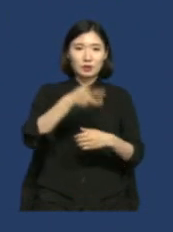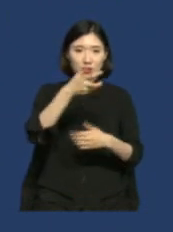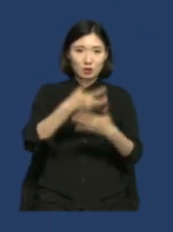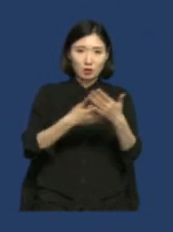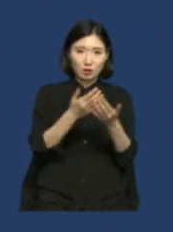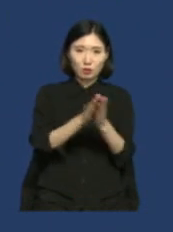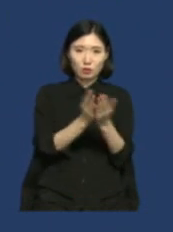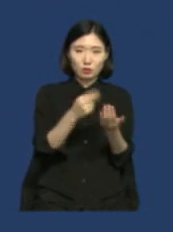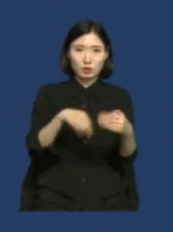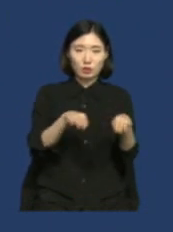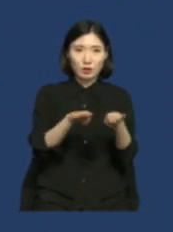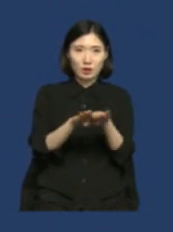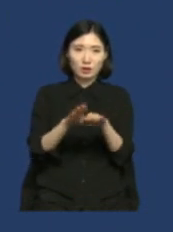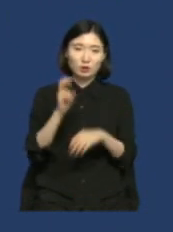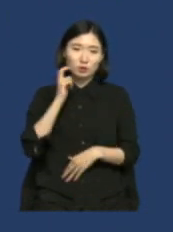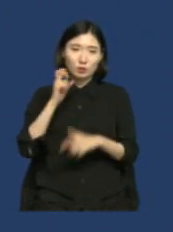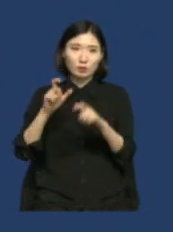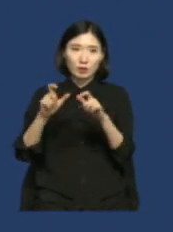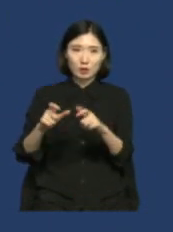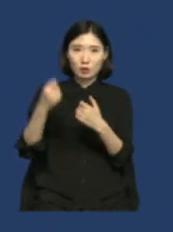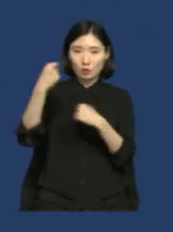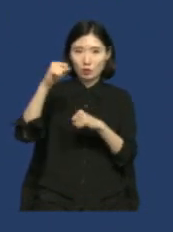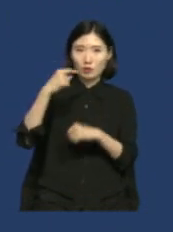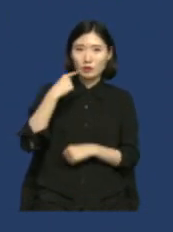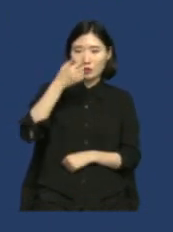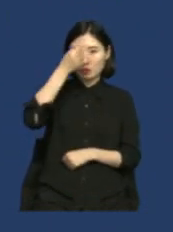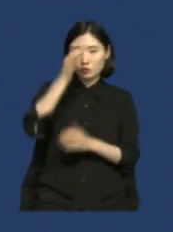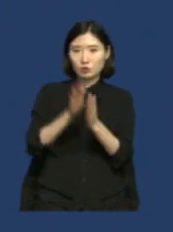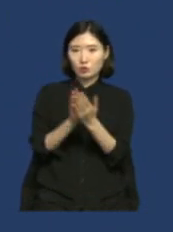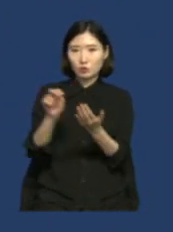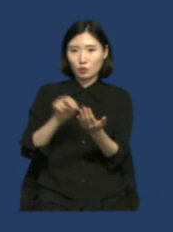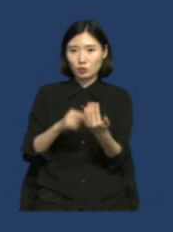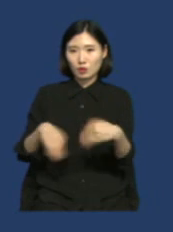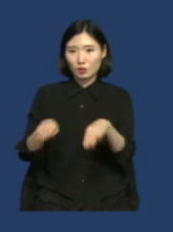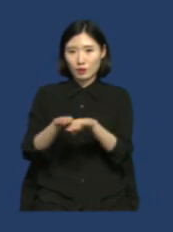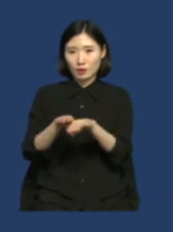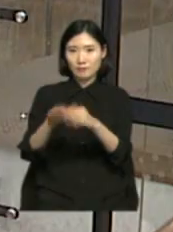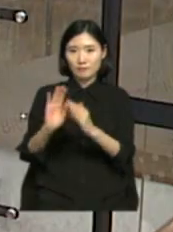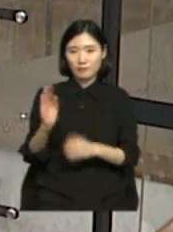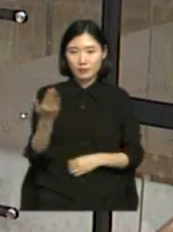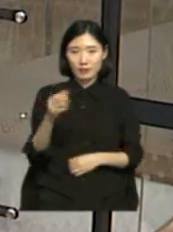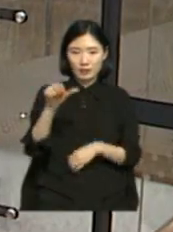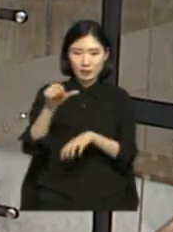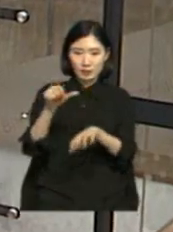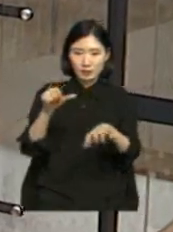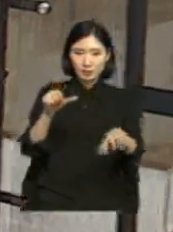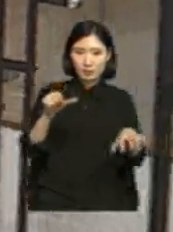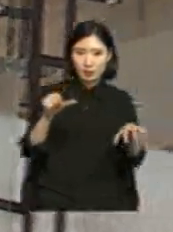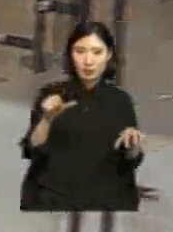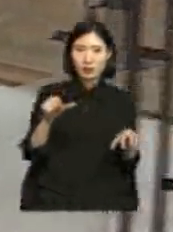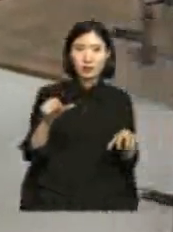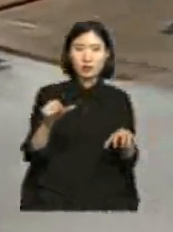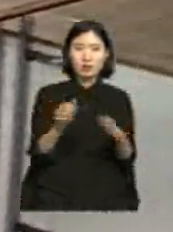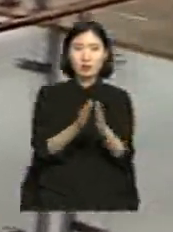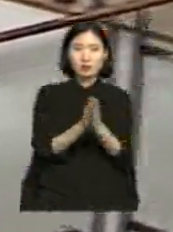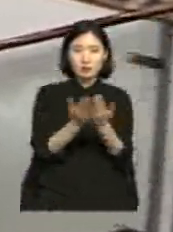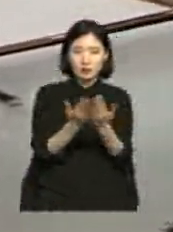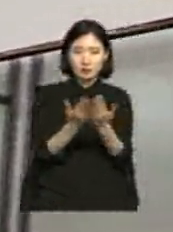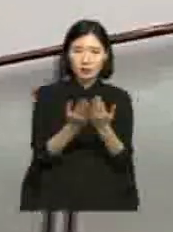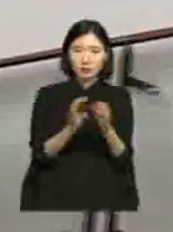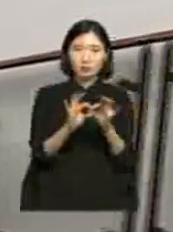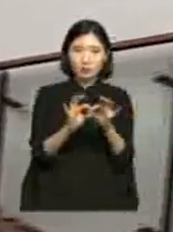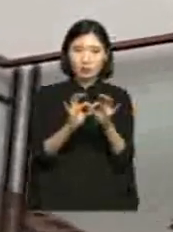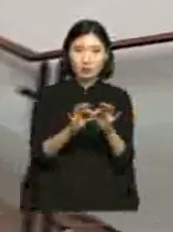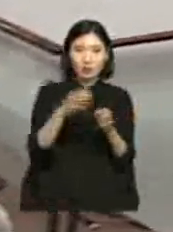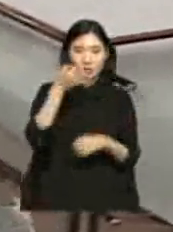또 다른 대상지인 송파구엔 공연예술 도서관이 들어설 예정입니다. 또 5개 시립도서관은 책을 매개로